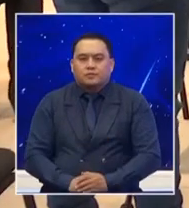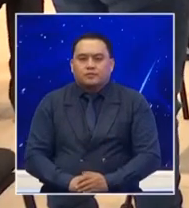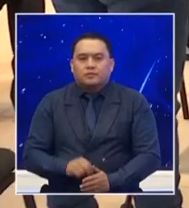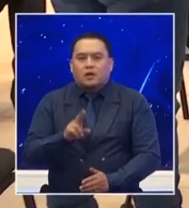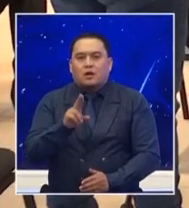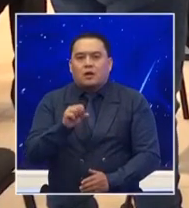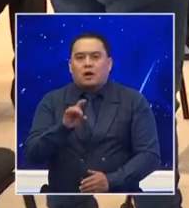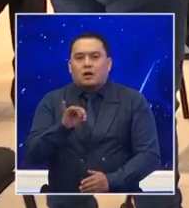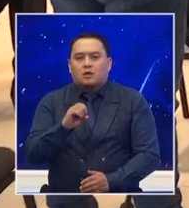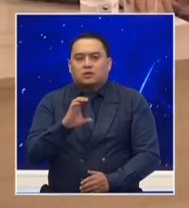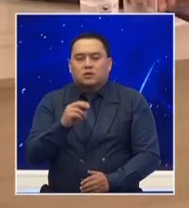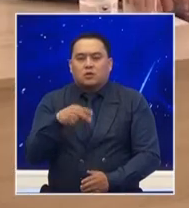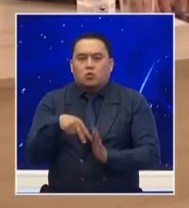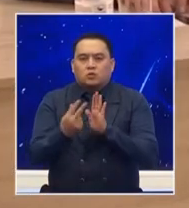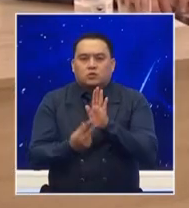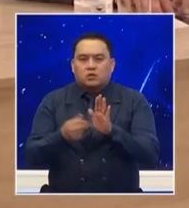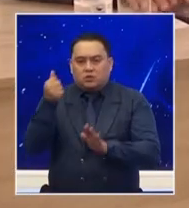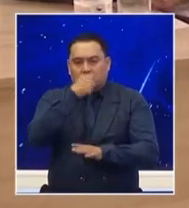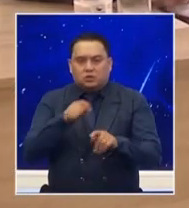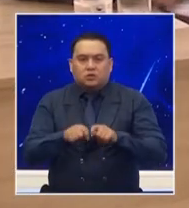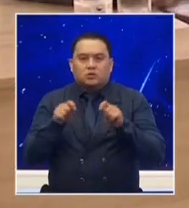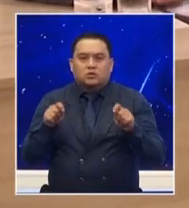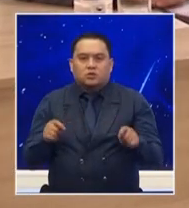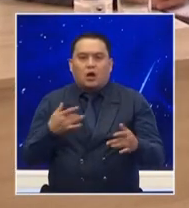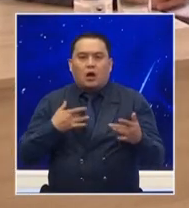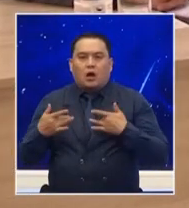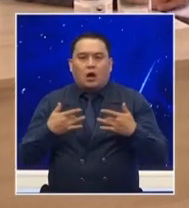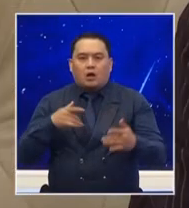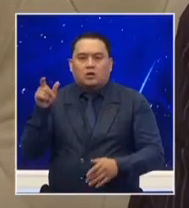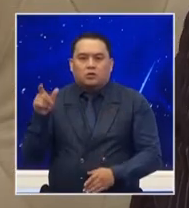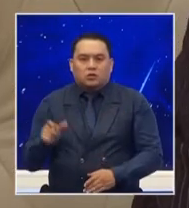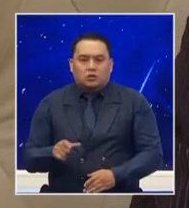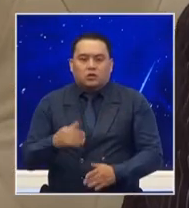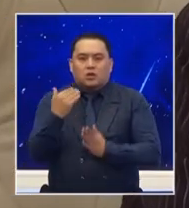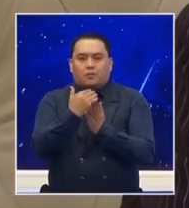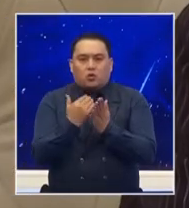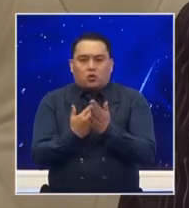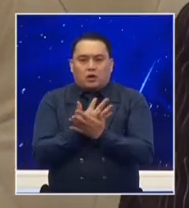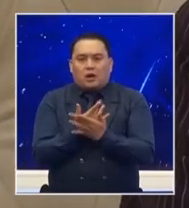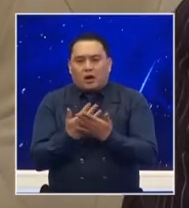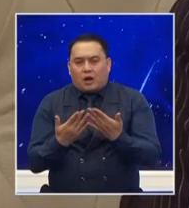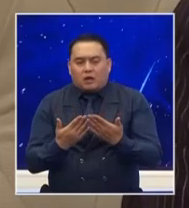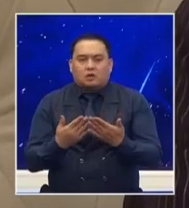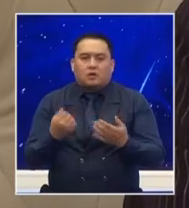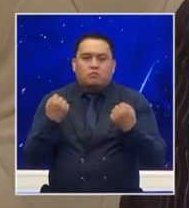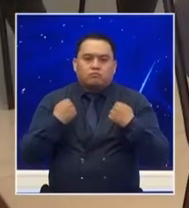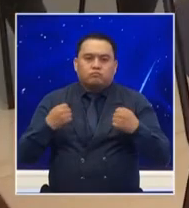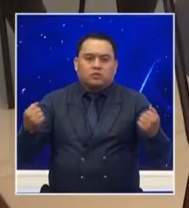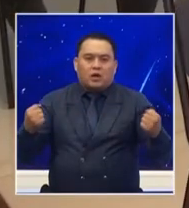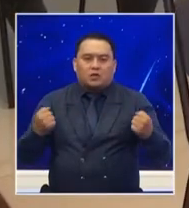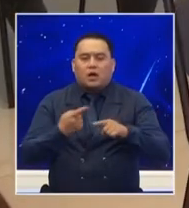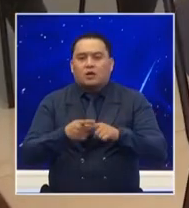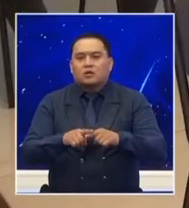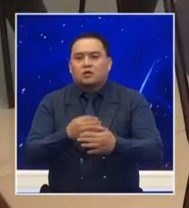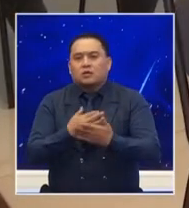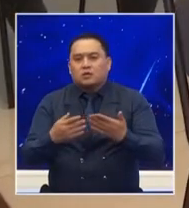Қарасай жастар театры 2018 жылы құрылған. Он актермен жасақталған. Репертуарында Жан Шырлы, Қарасай батыр, Біз үшеу едік сынды